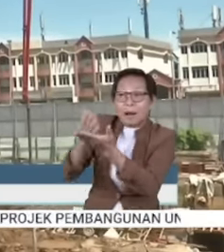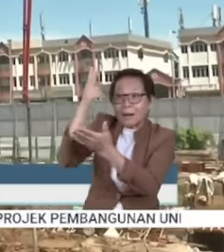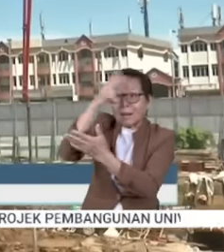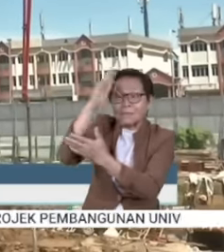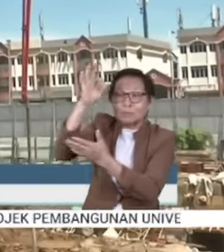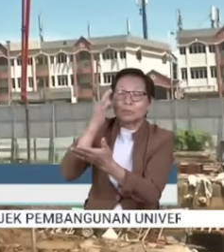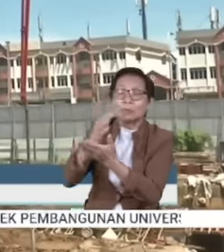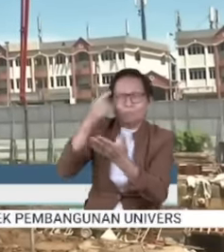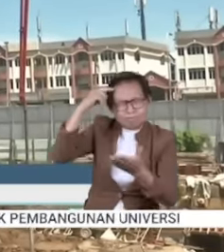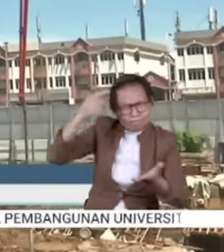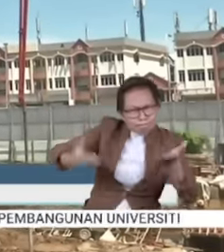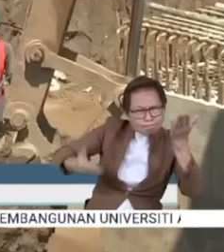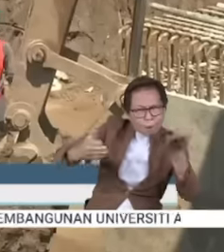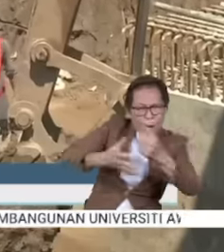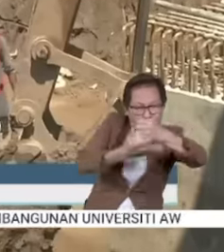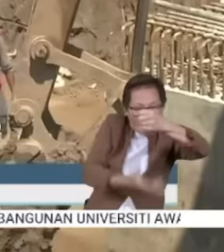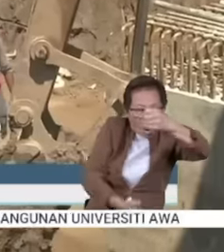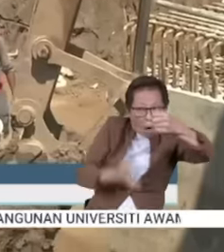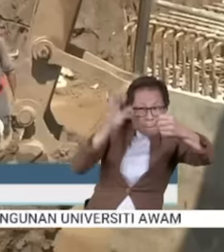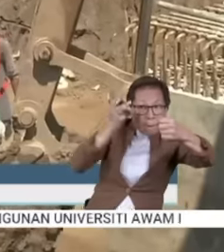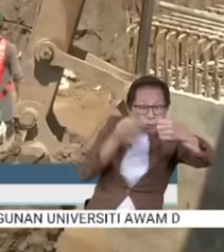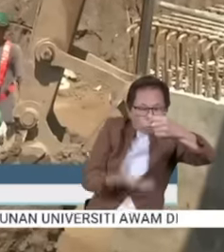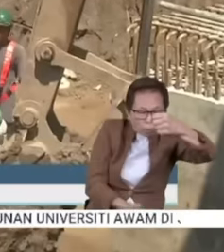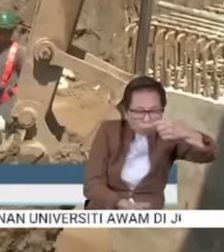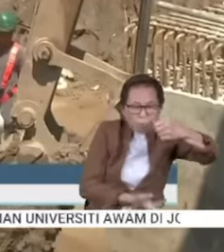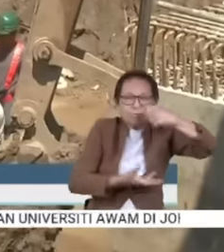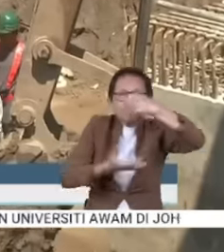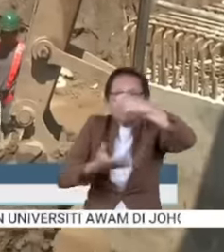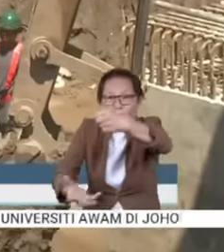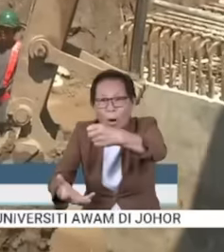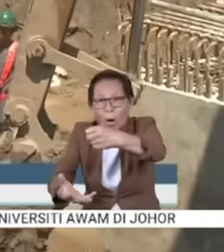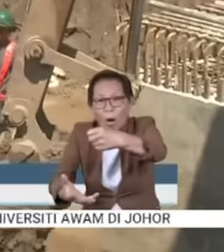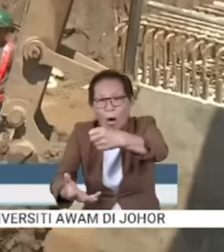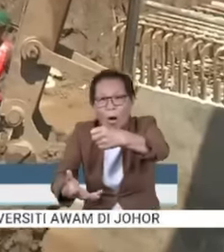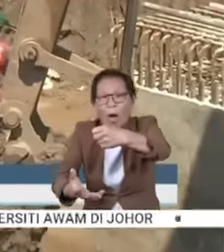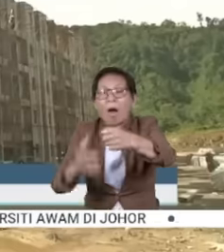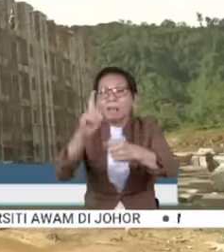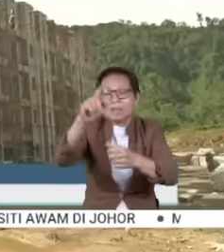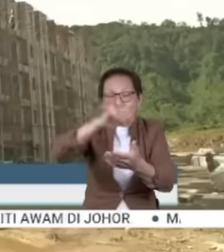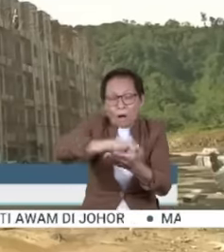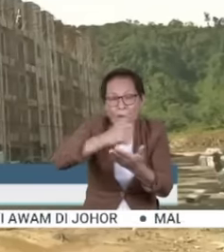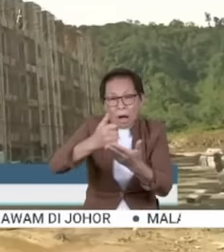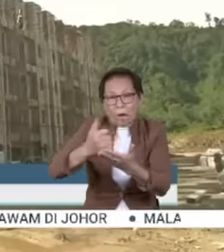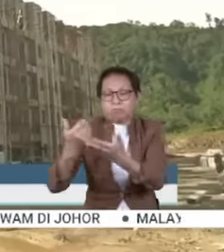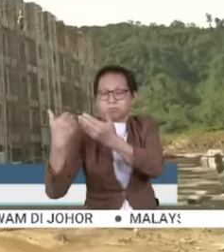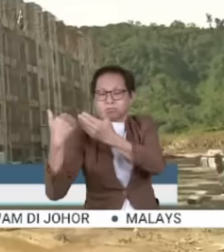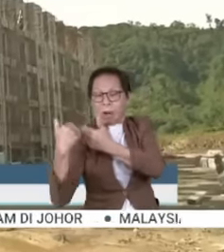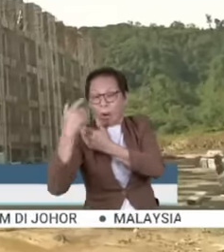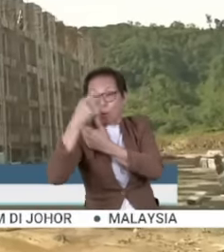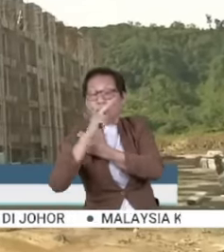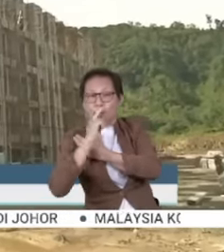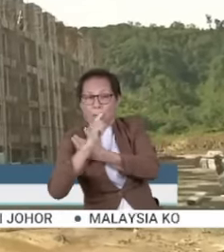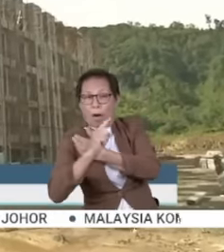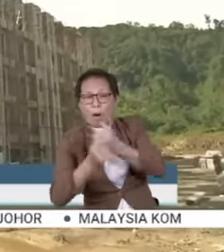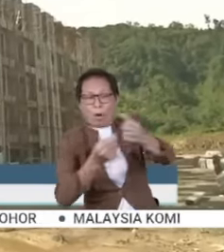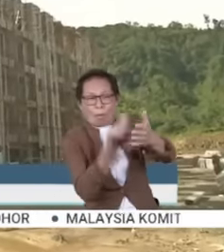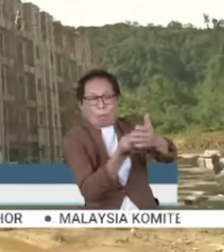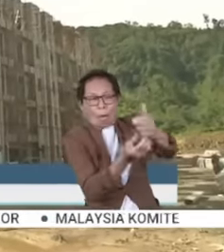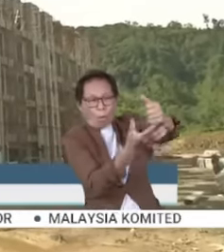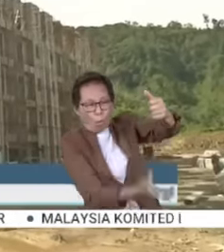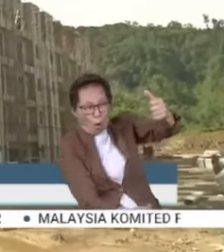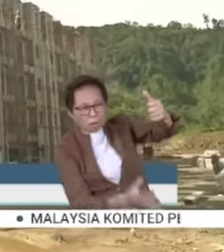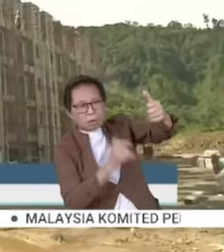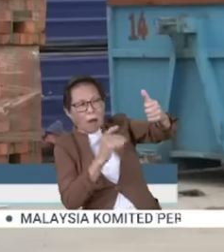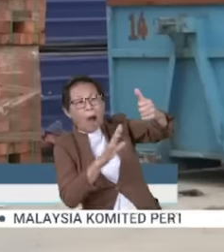mempertimbang agar peruntukan persekutuan dapat disalurkan dalam satu account amanah demi memastikan peruntukan itu